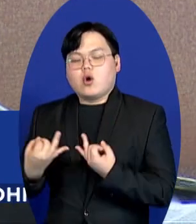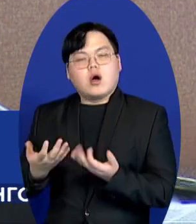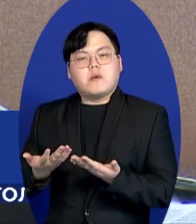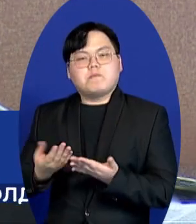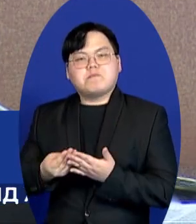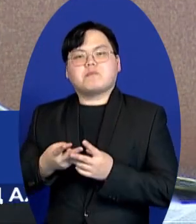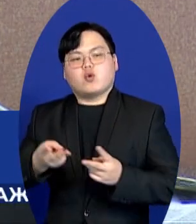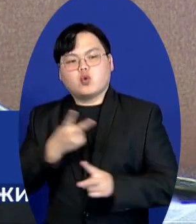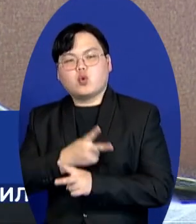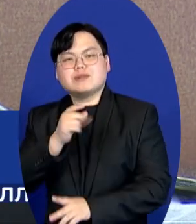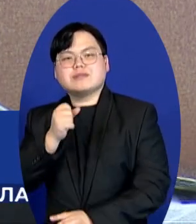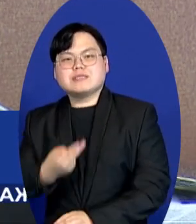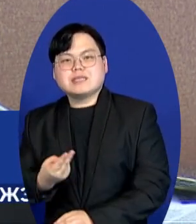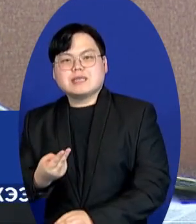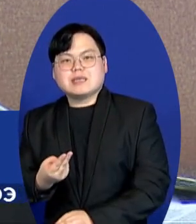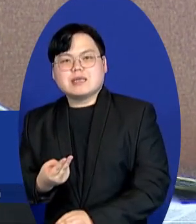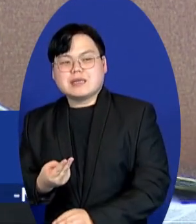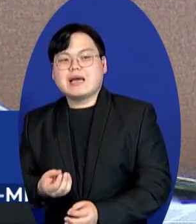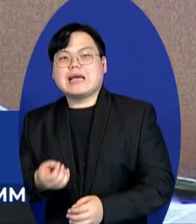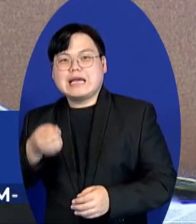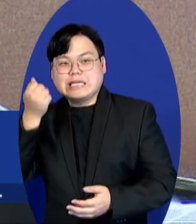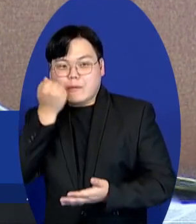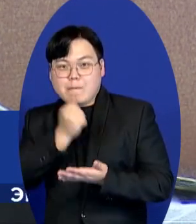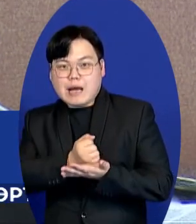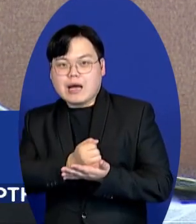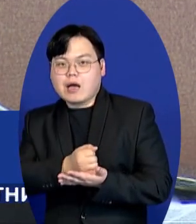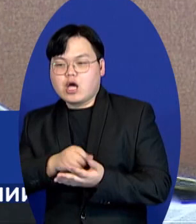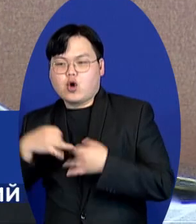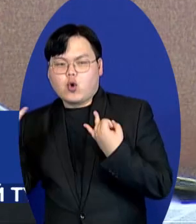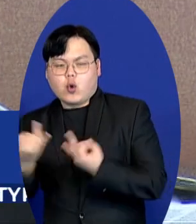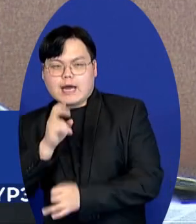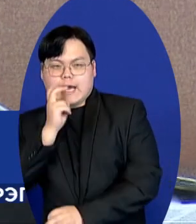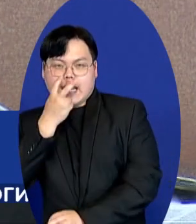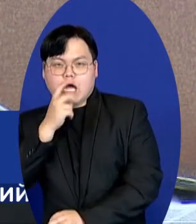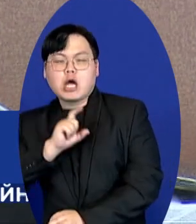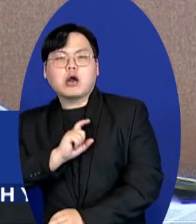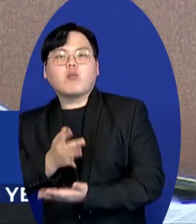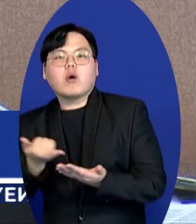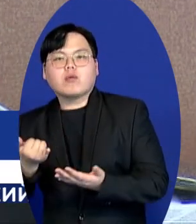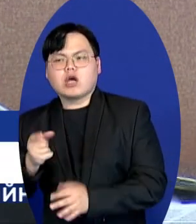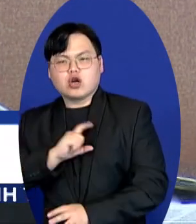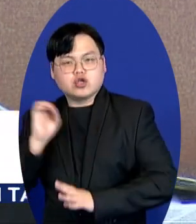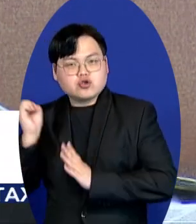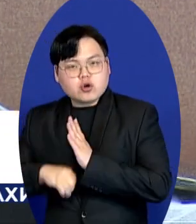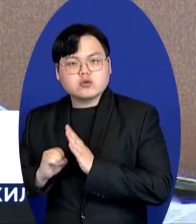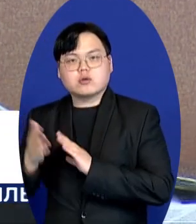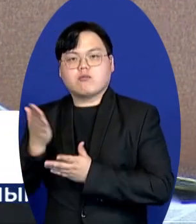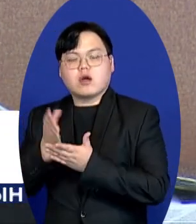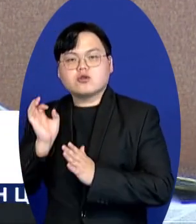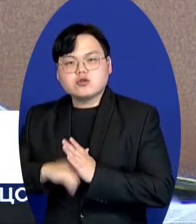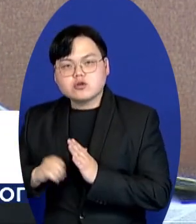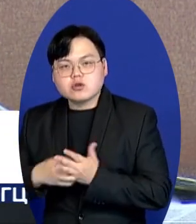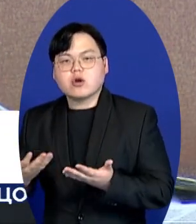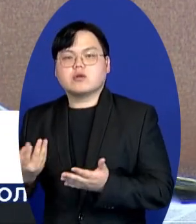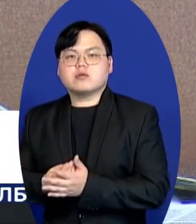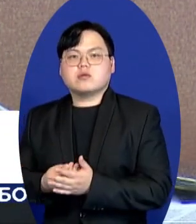хяналт тавих эрхтэй өрхгүй юу гэвэл Юу нэг ихтэй юм байна гэсэн дүгэлтийг би бол одоогоор энэ дээр ургуулж хөдөлсөн талаас аяах гэдэг. Одоо аль нэг талд улс төрийн